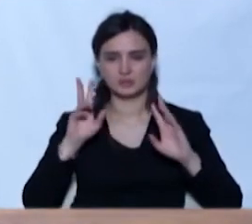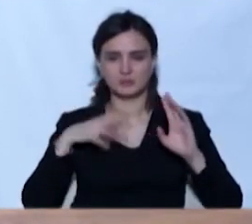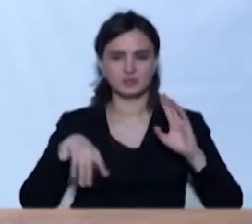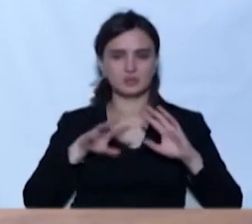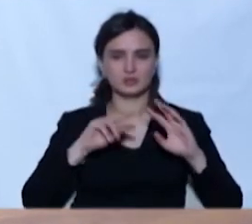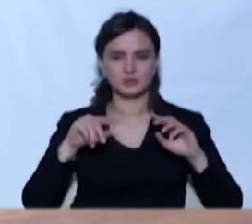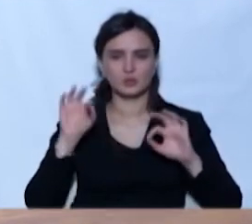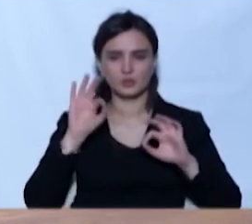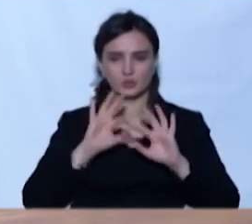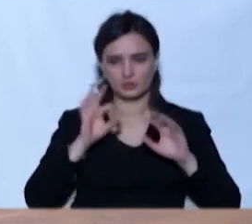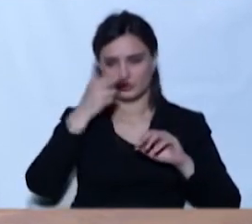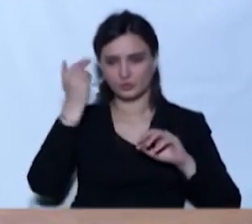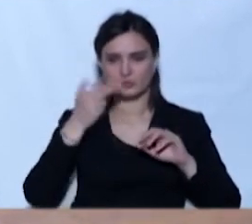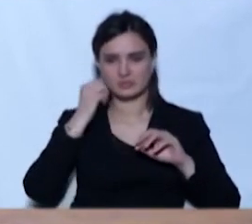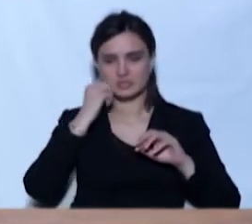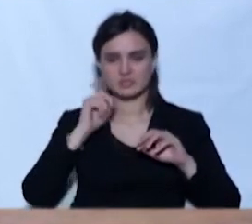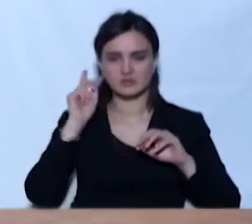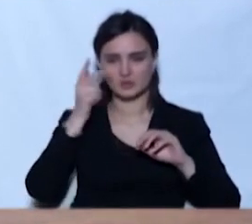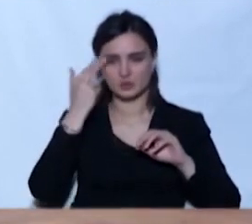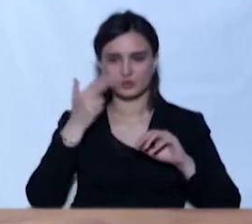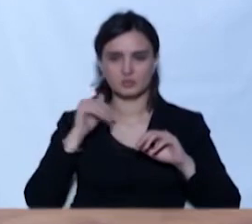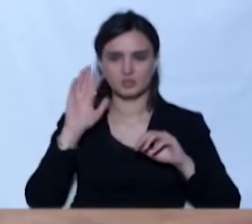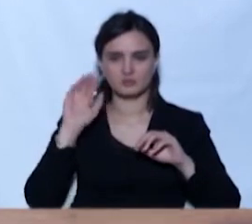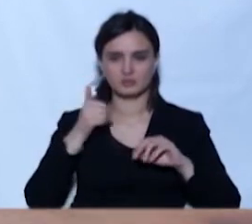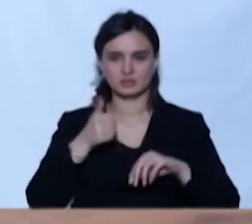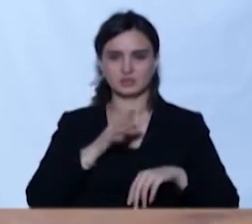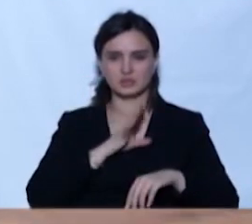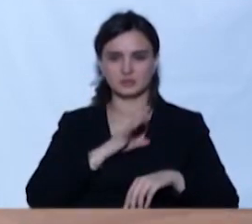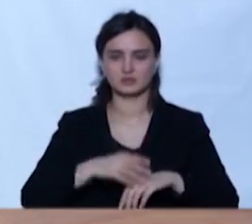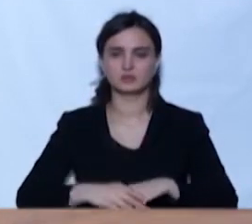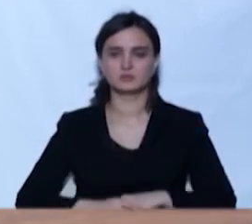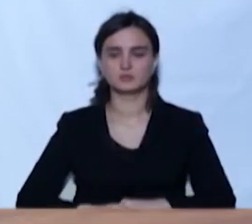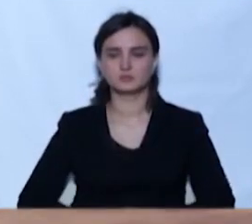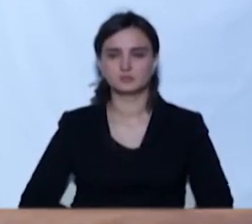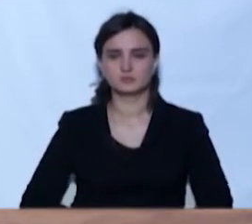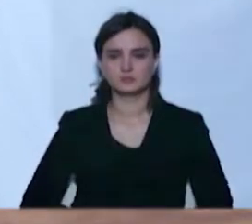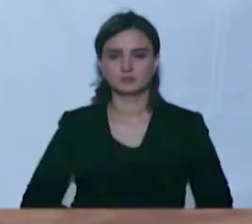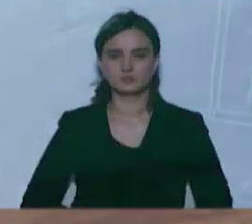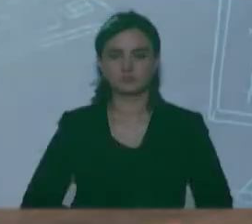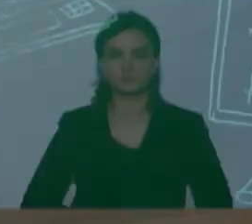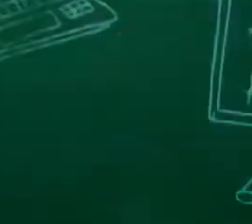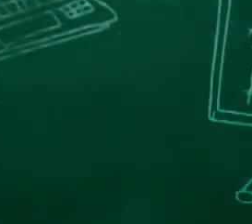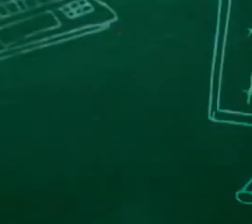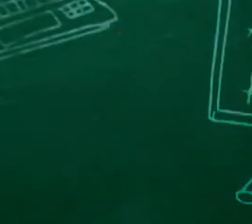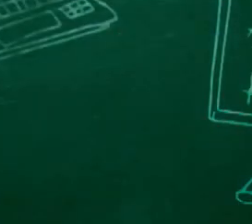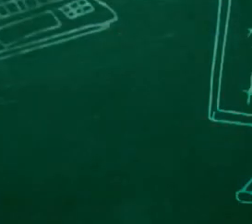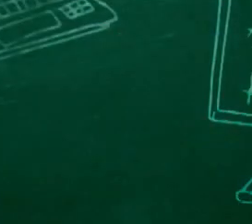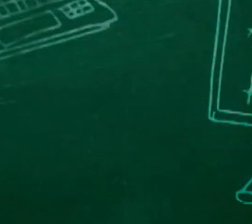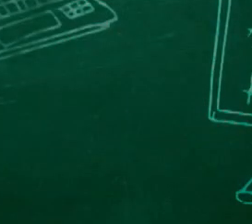ეპოქაში და გადავინაცვლებთ რომში, ძველ რომში. ნახვამდის, კარგად მზადდებოდეთ.